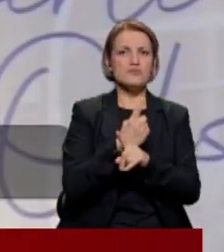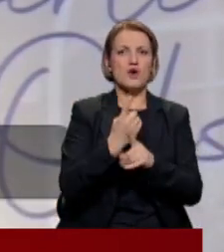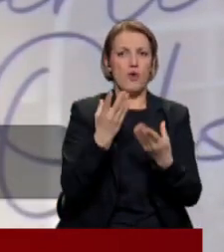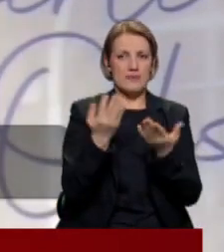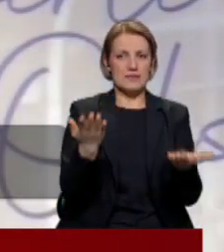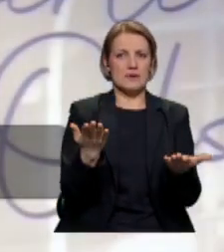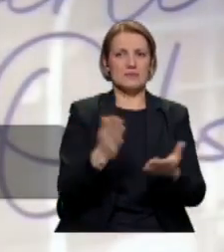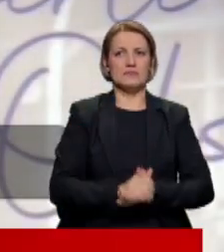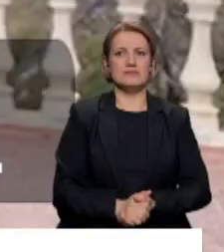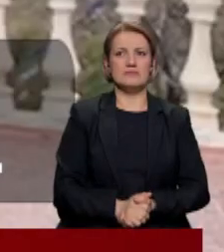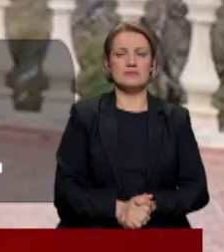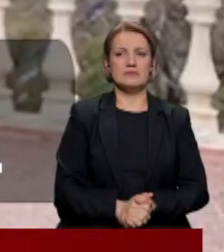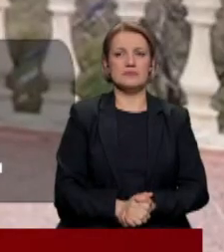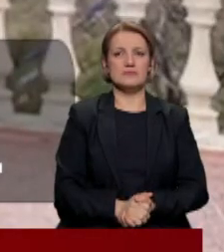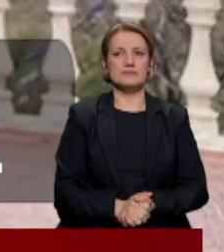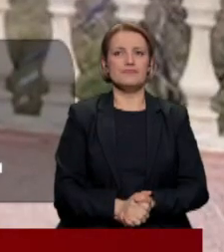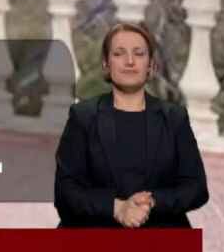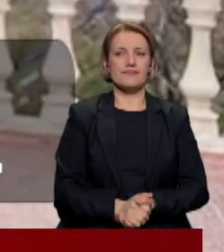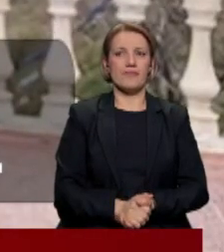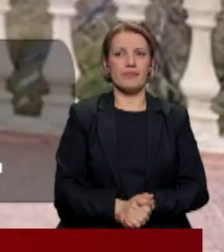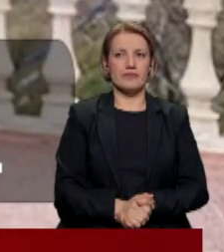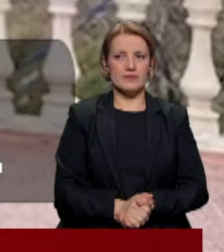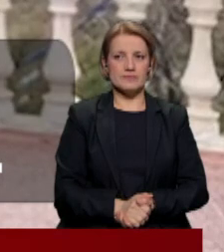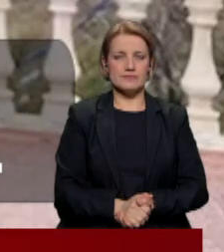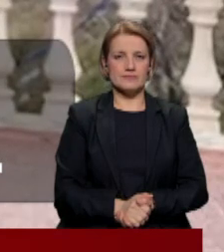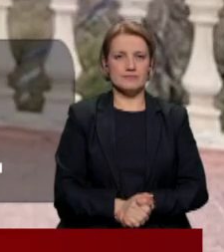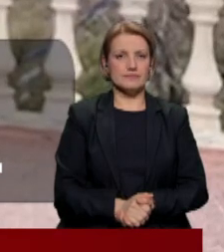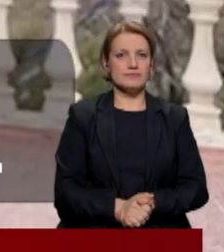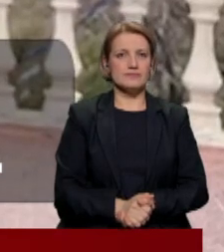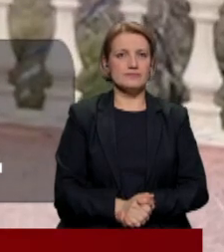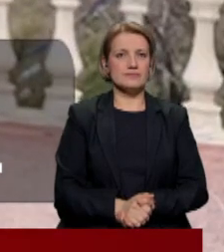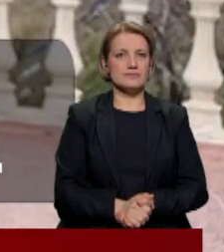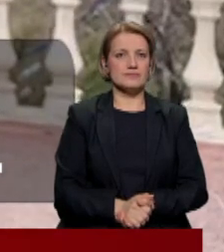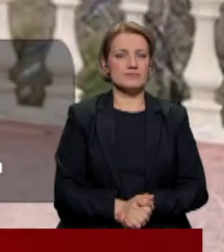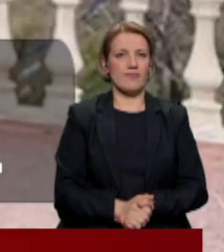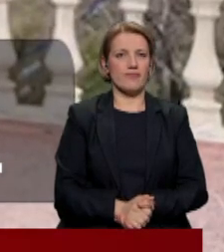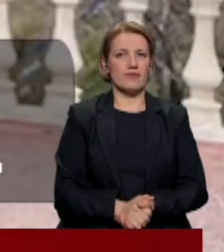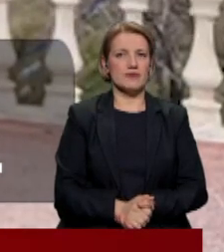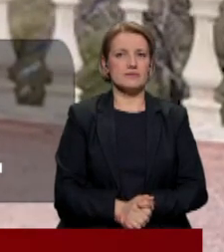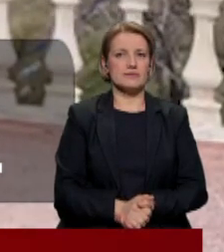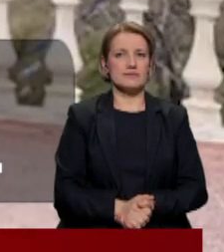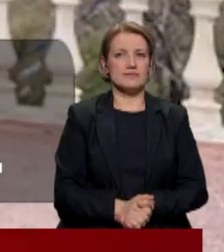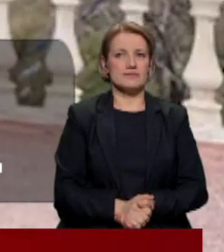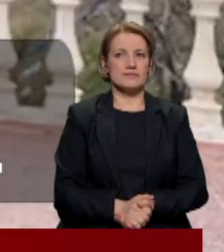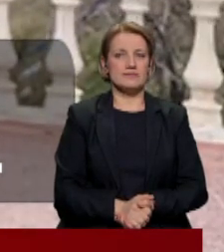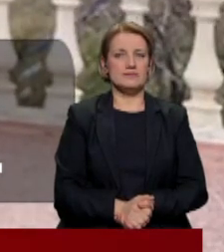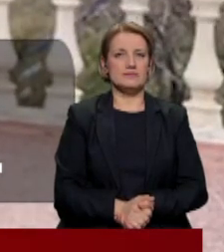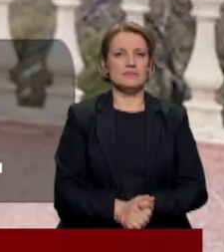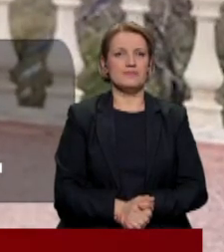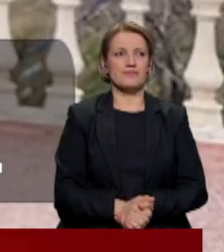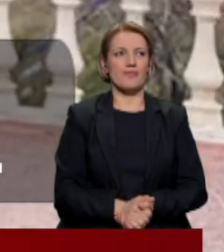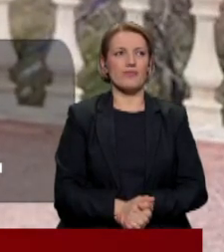mi ya? Yazıklar olsun ona. Sen orada maalesef devleti küçük düşürdün ve hala özür dilemen